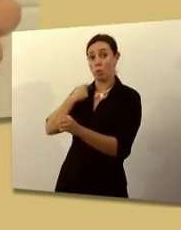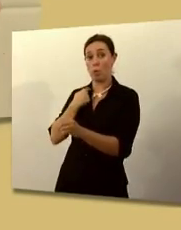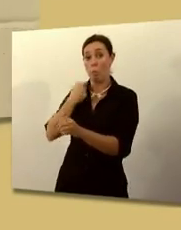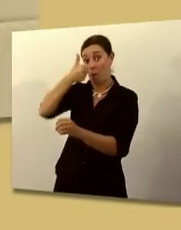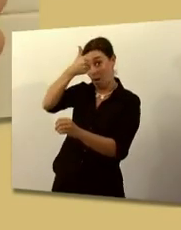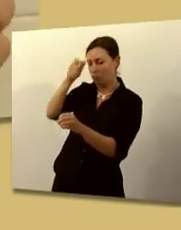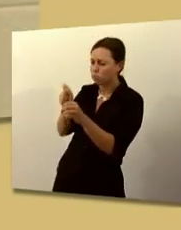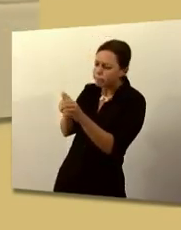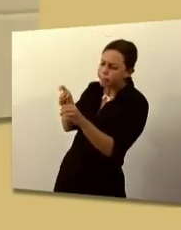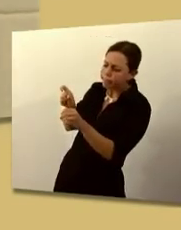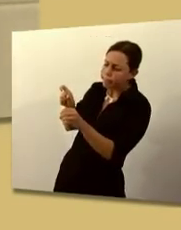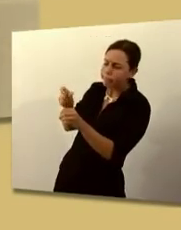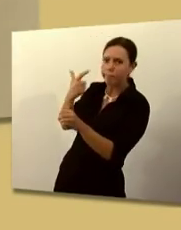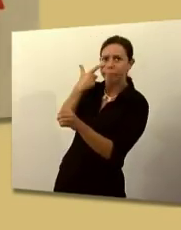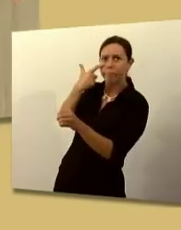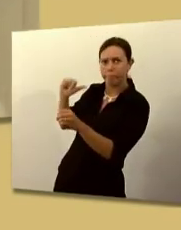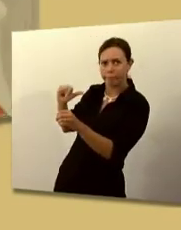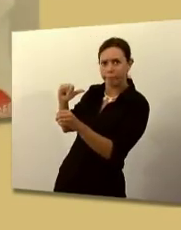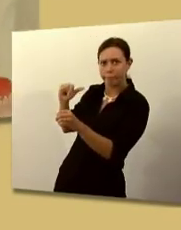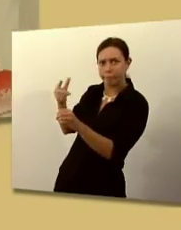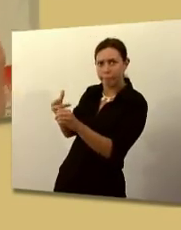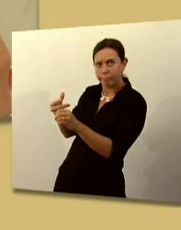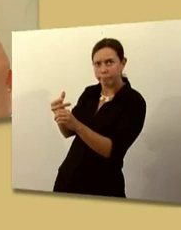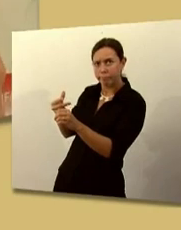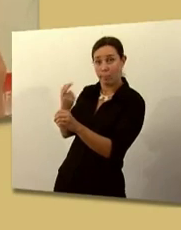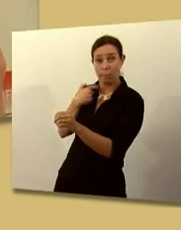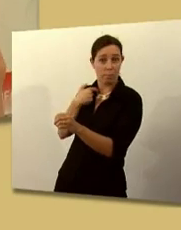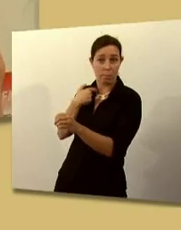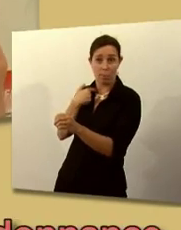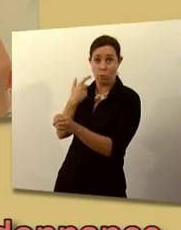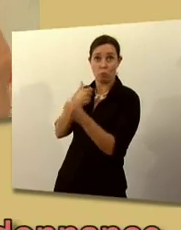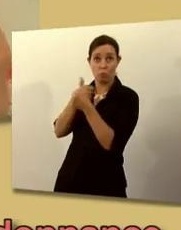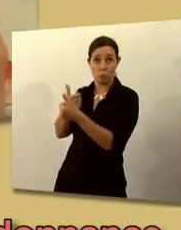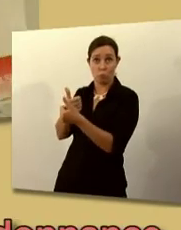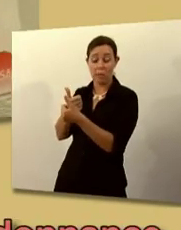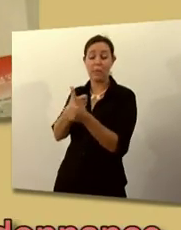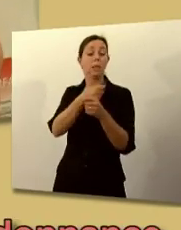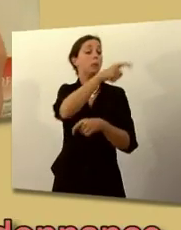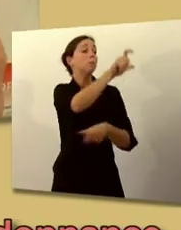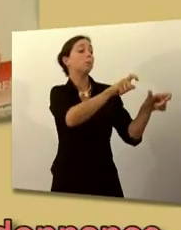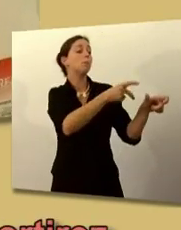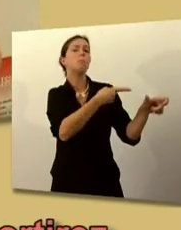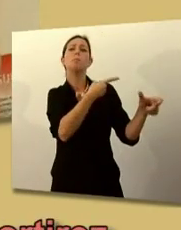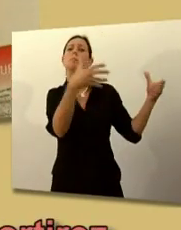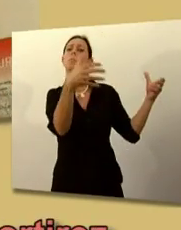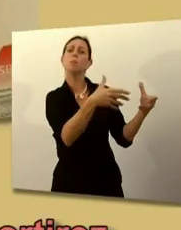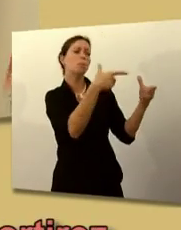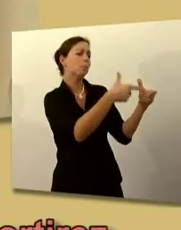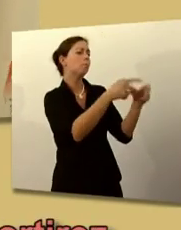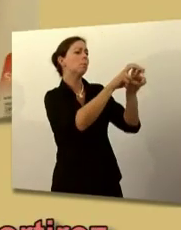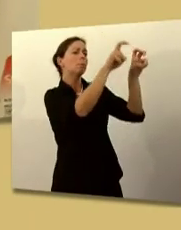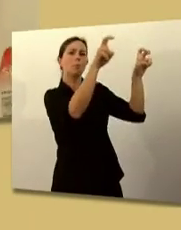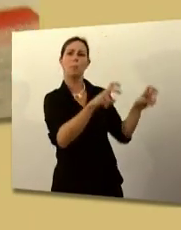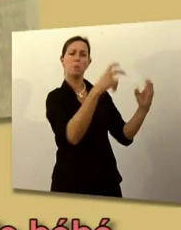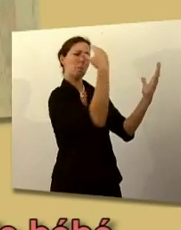flacon, voilà, et vous tirez jusqu'à la dose indiquée. Tout ça, c'est sur l'ordonnance quand vous allez